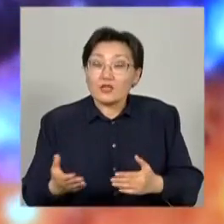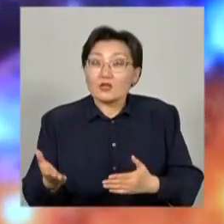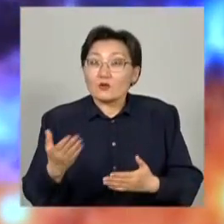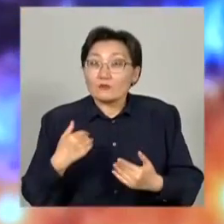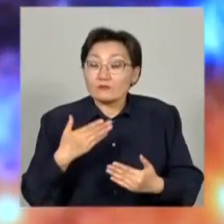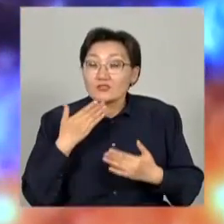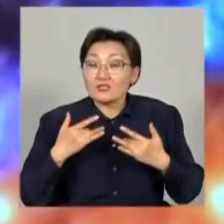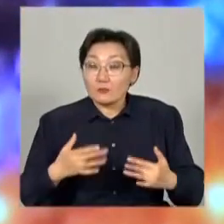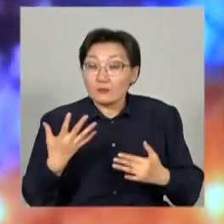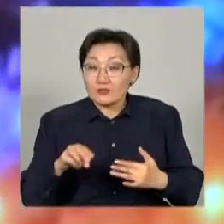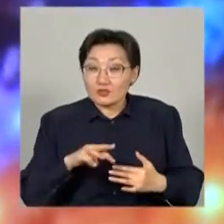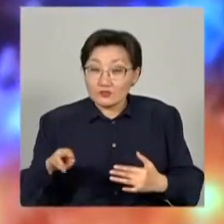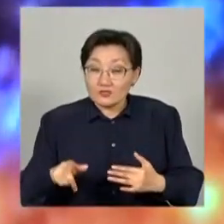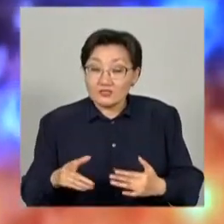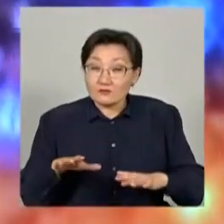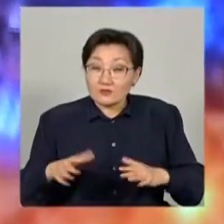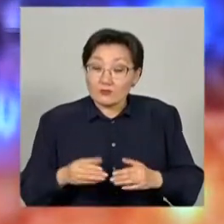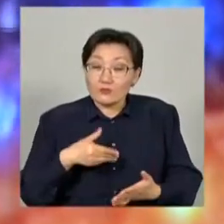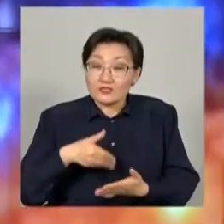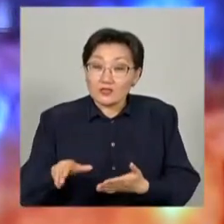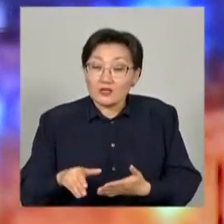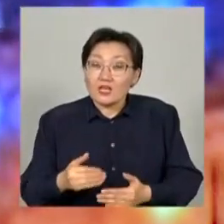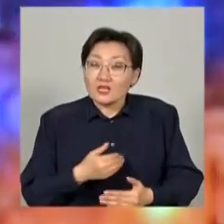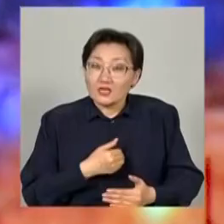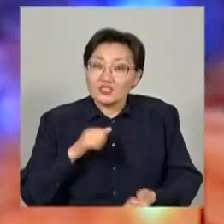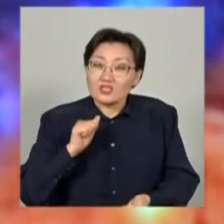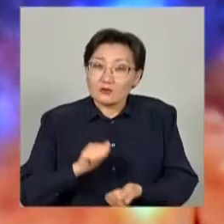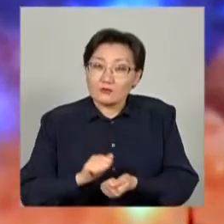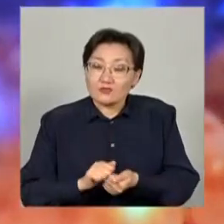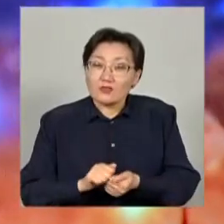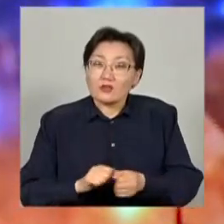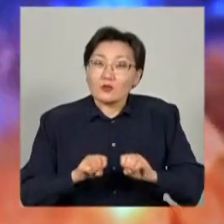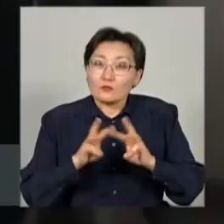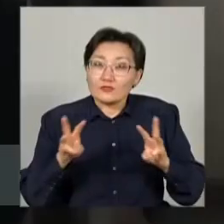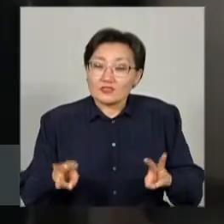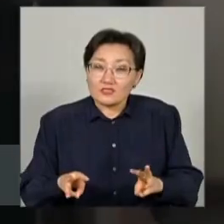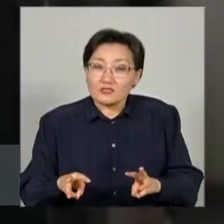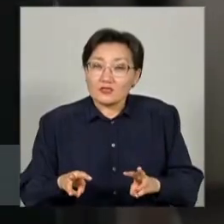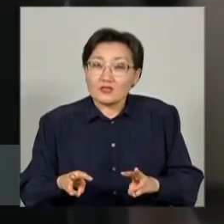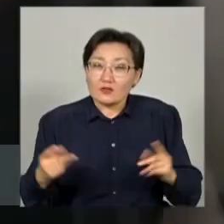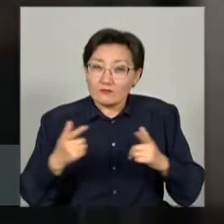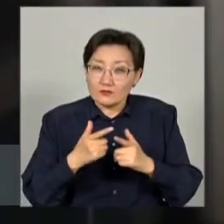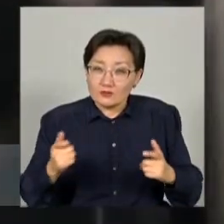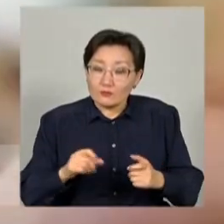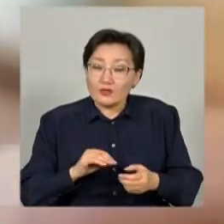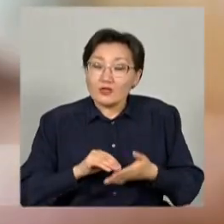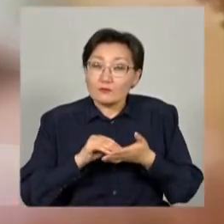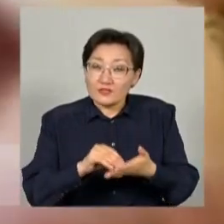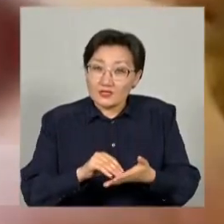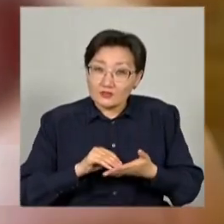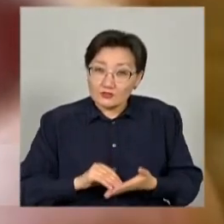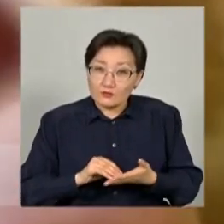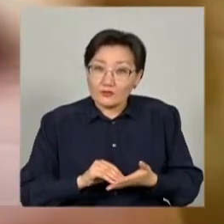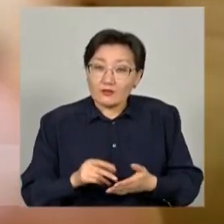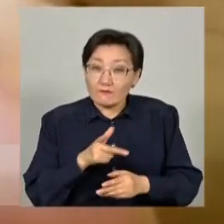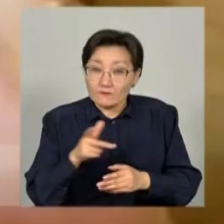50 миллионов тенге. В случае отказа грозился распространить в СМИ порочащие сведения. Переписка сторон прикреплена в